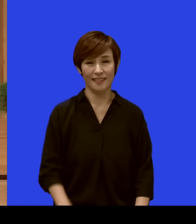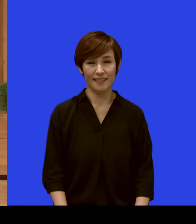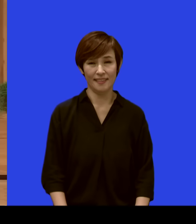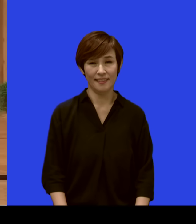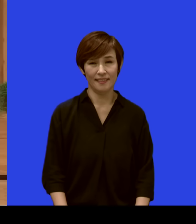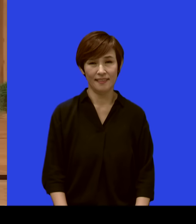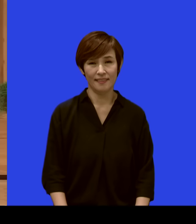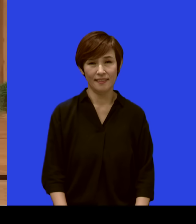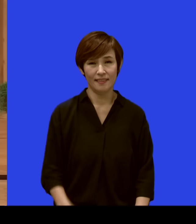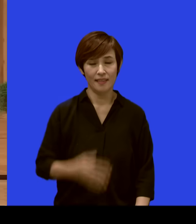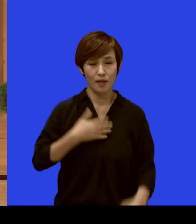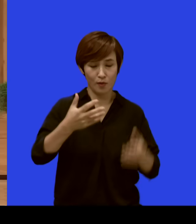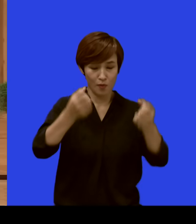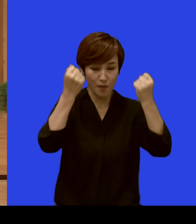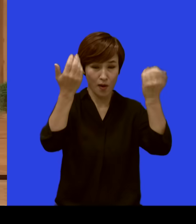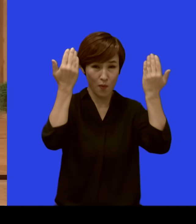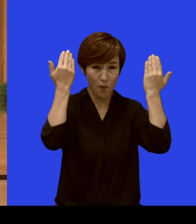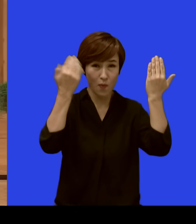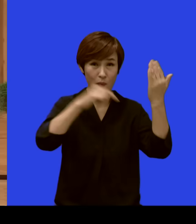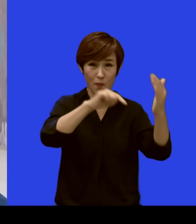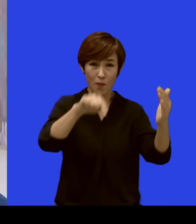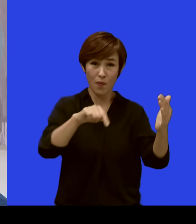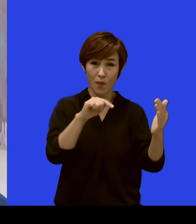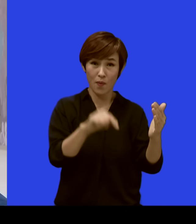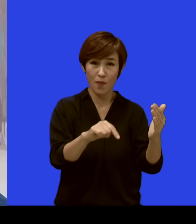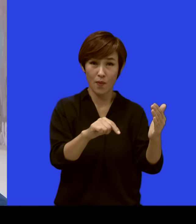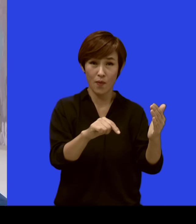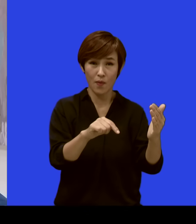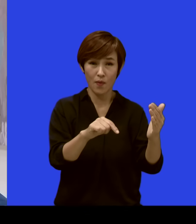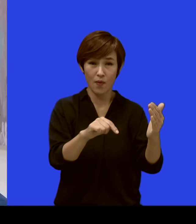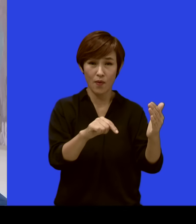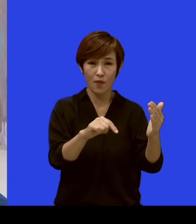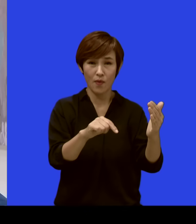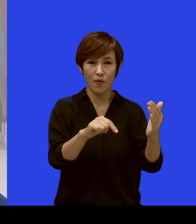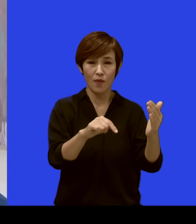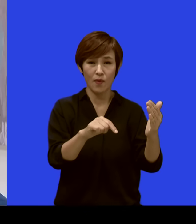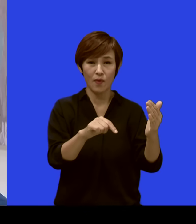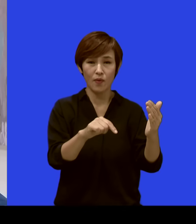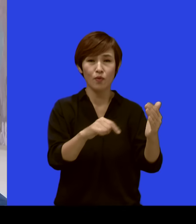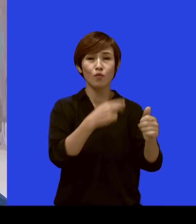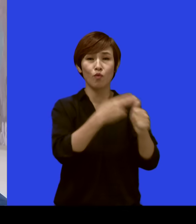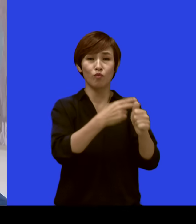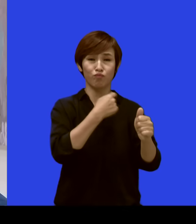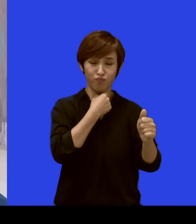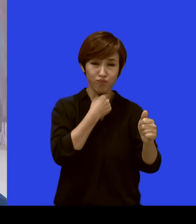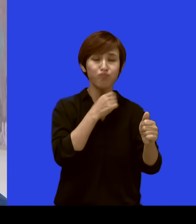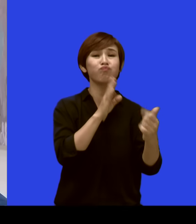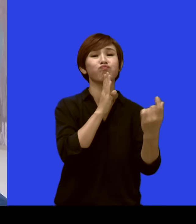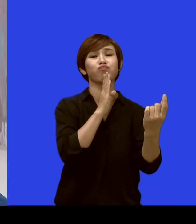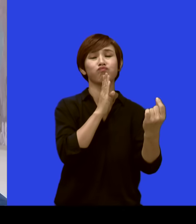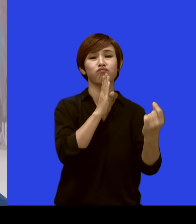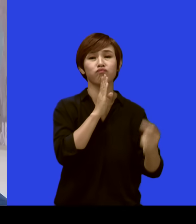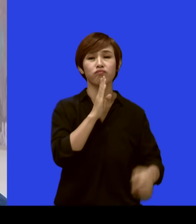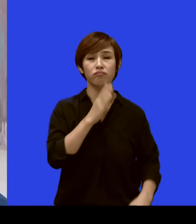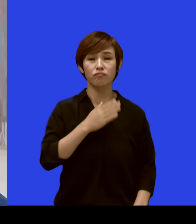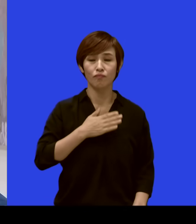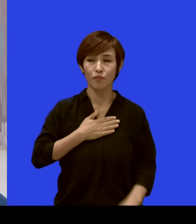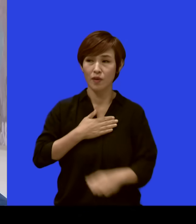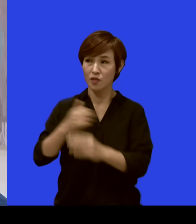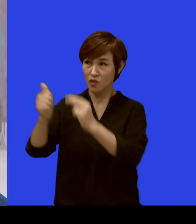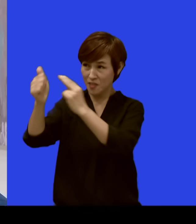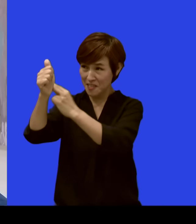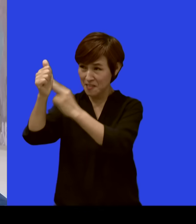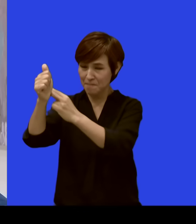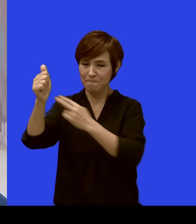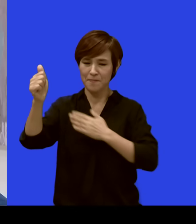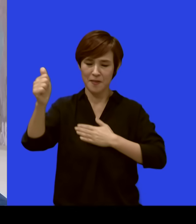정말 제가 정말 사실은 그 좋은 학교의 교수가 돼서 저에게 은혜를 베푸던